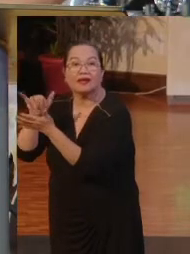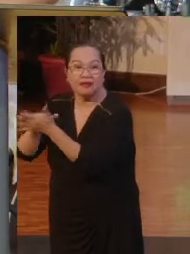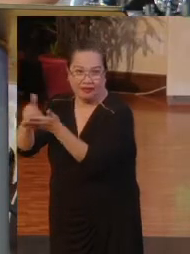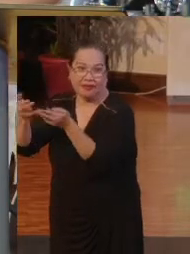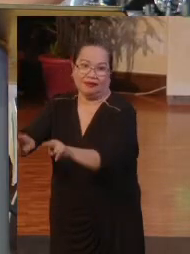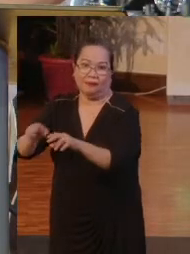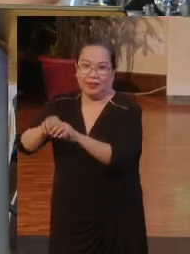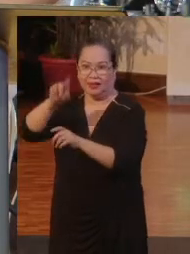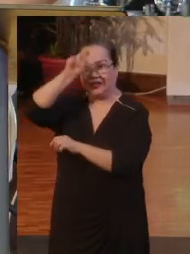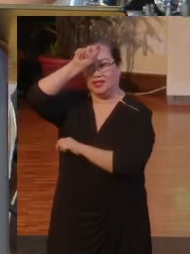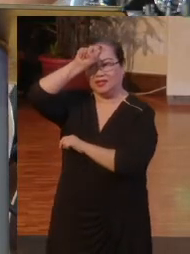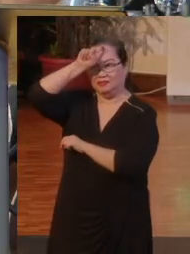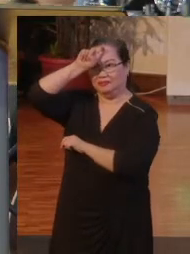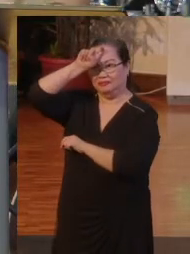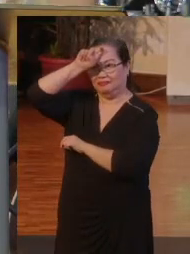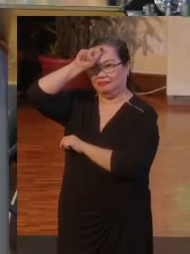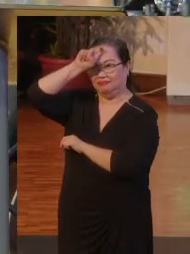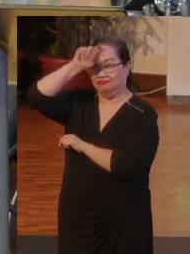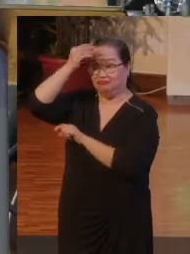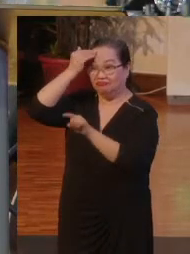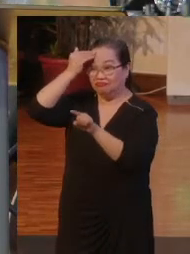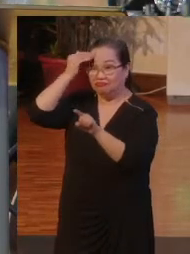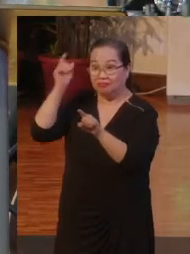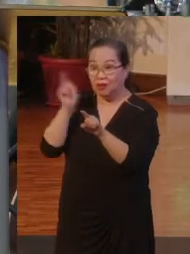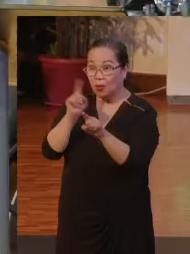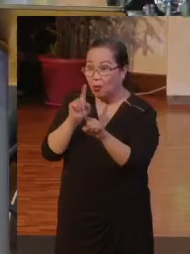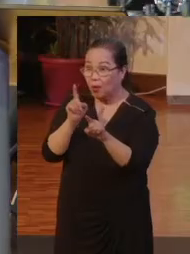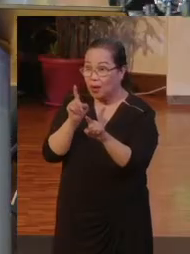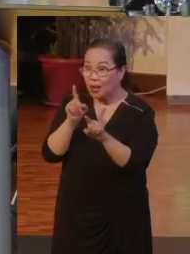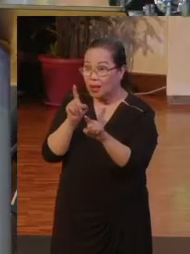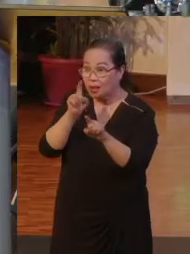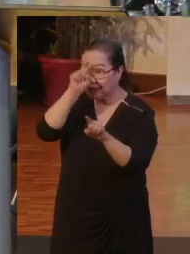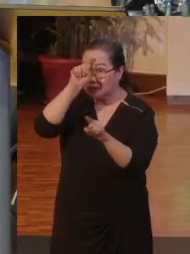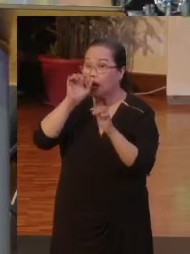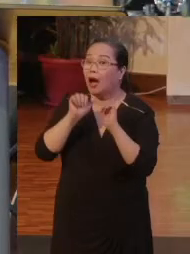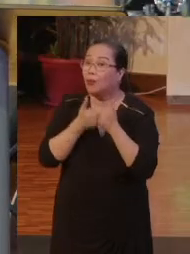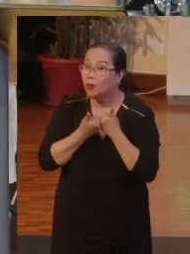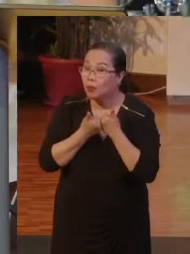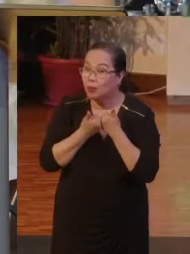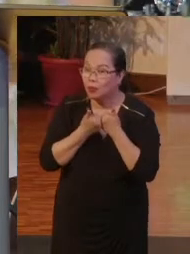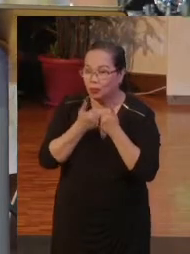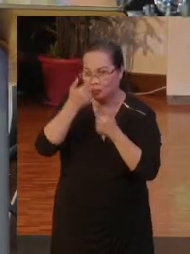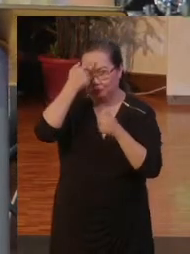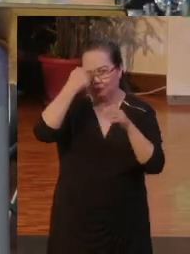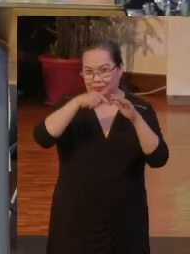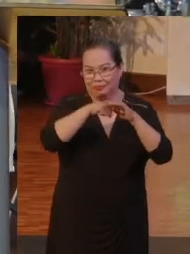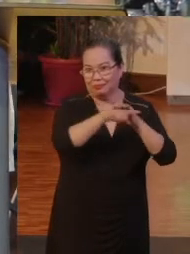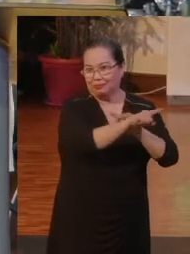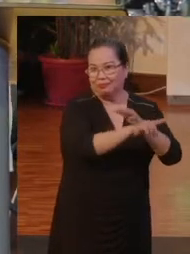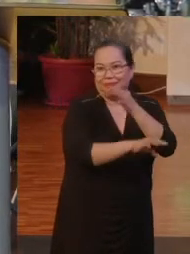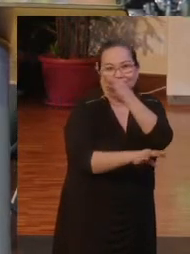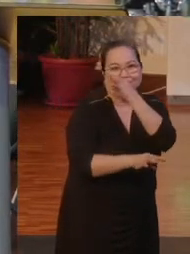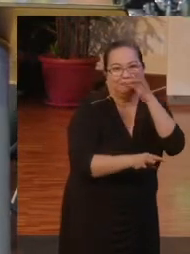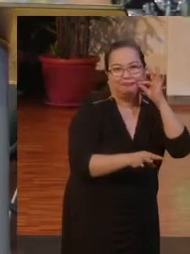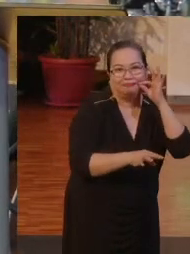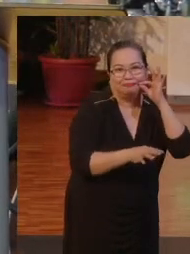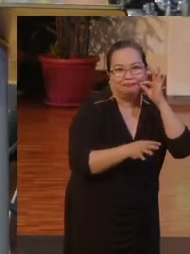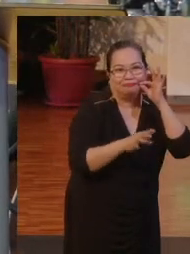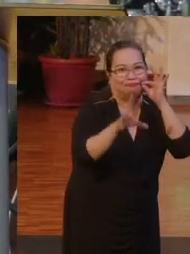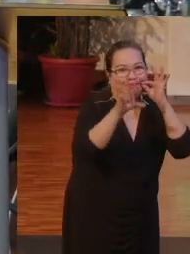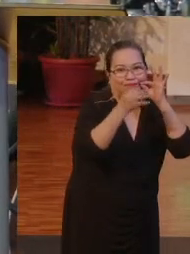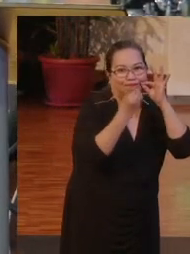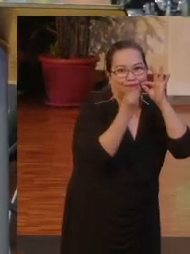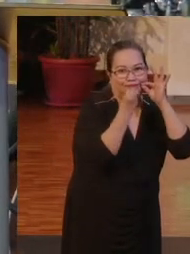sa Ehipto. Alam naman natin kung bakit sila napunta sa Egypt. Dahil niiwasan nila ang tagutom. At doon